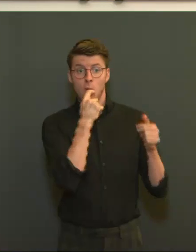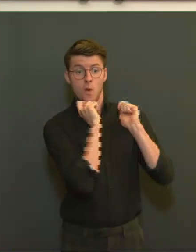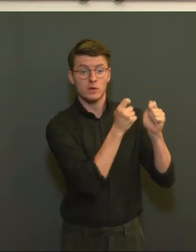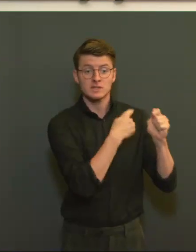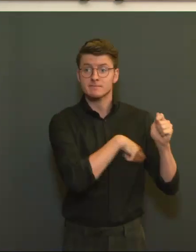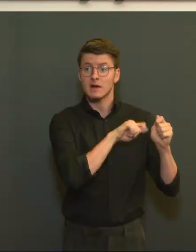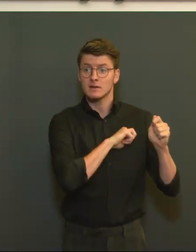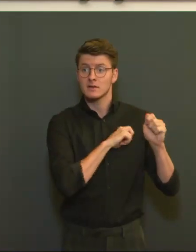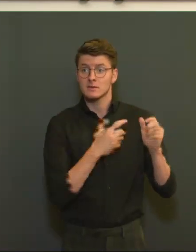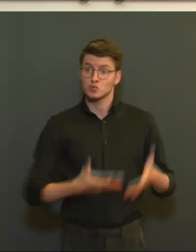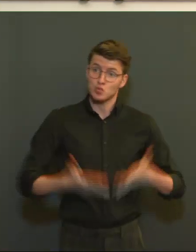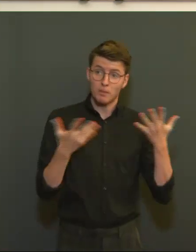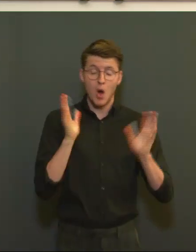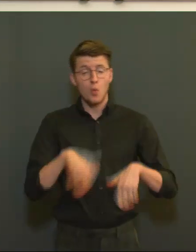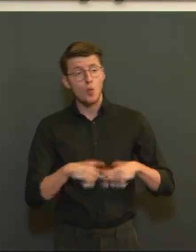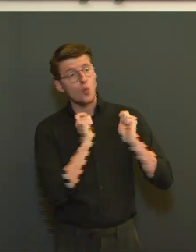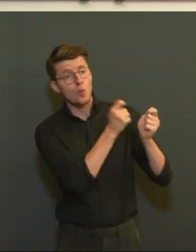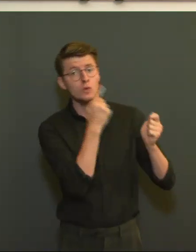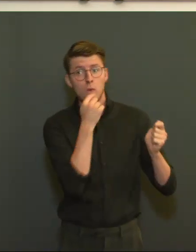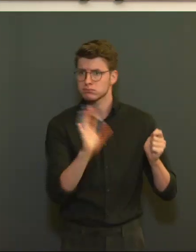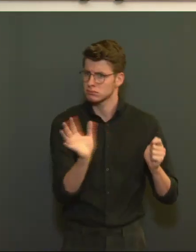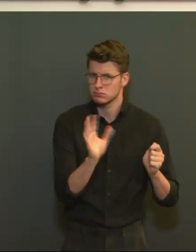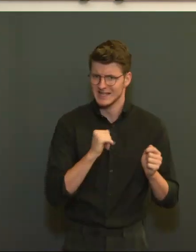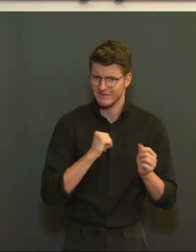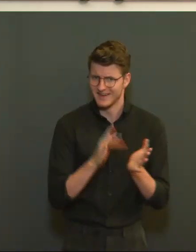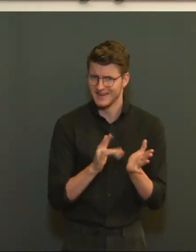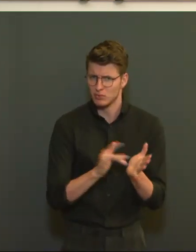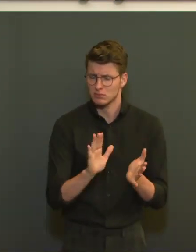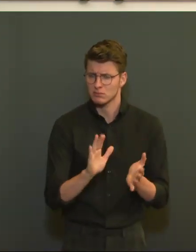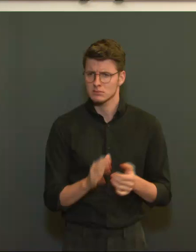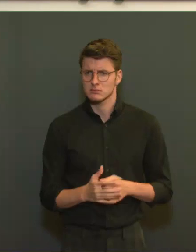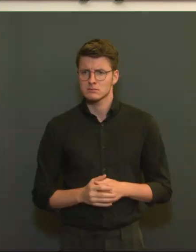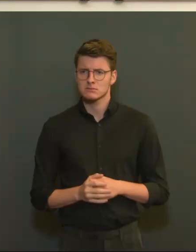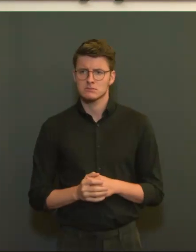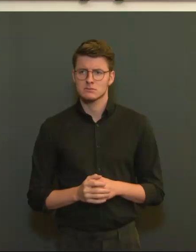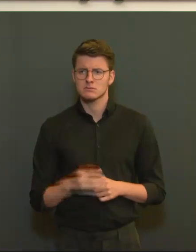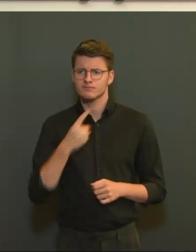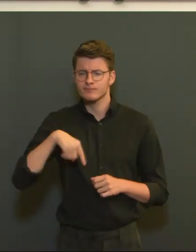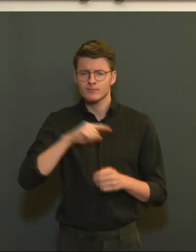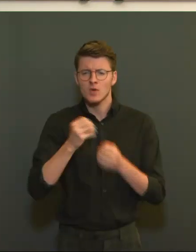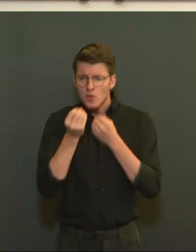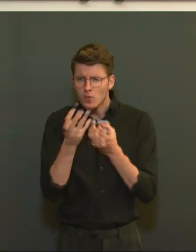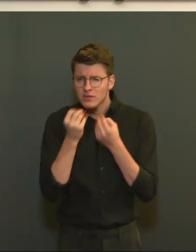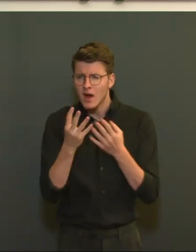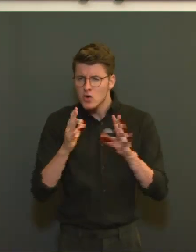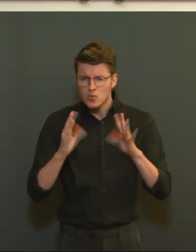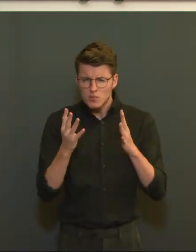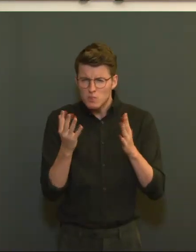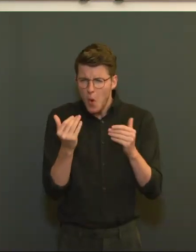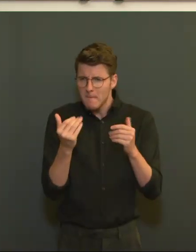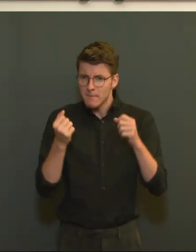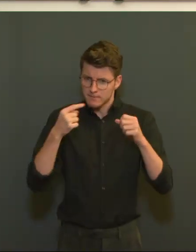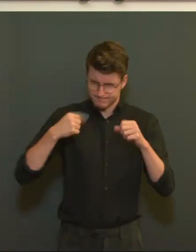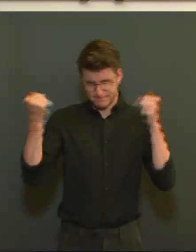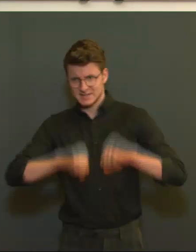niet lichtzinnig genomen. We willen nu daarom nog eens uitleggen op welke basis een land, zoals Spanje,